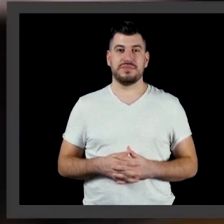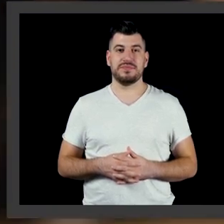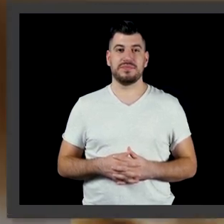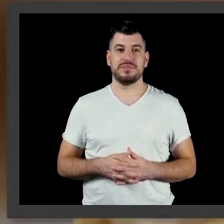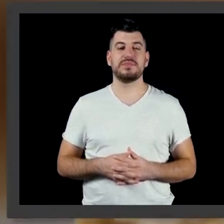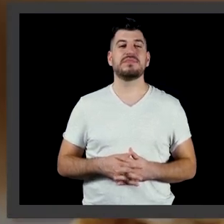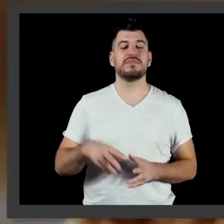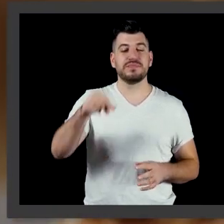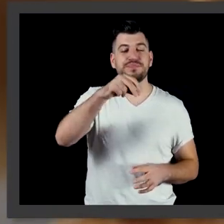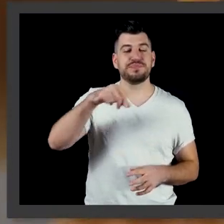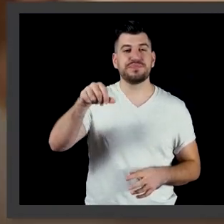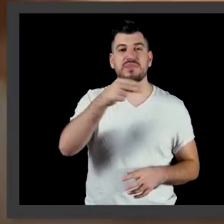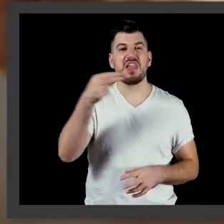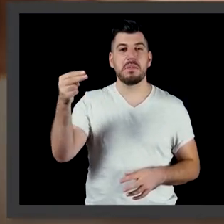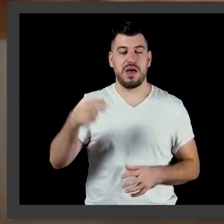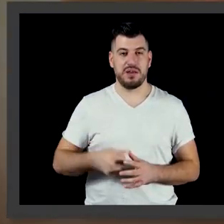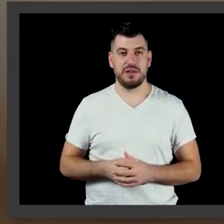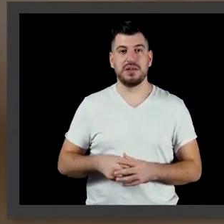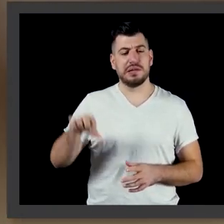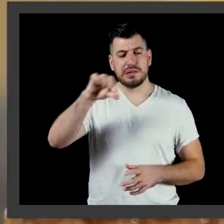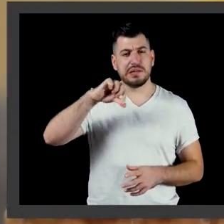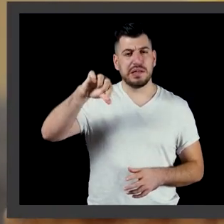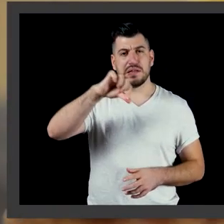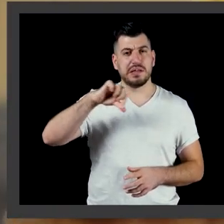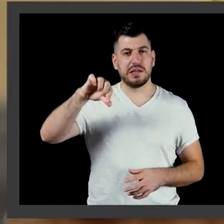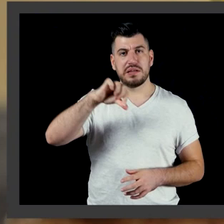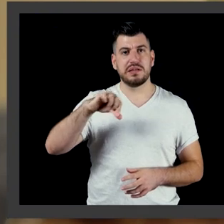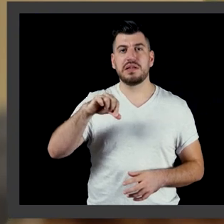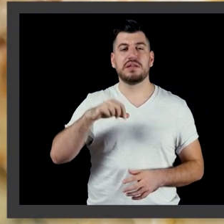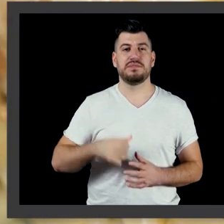Πασπαλίζουμε με λίγο θυμάρι και με λάδι όπως κάνω και εγώ.